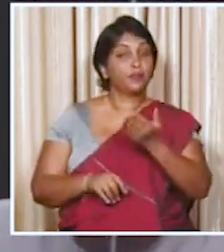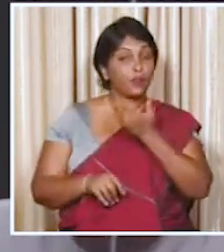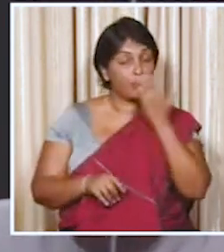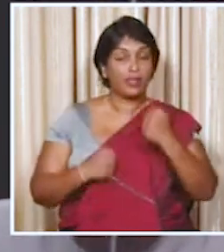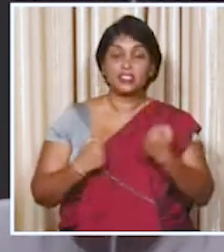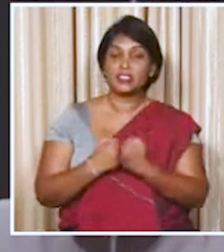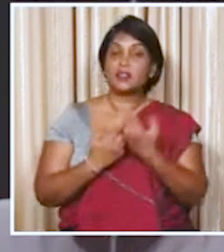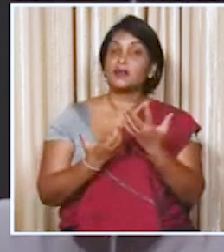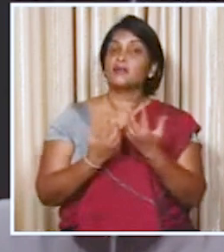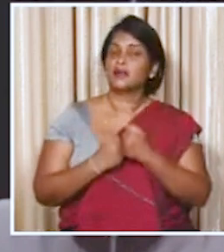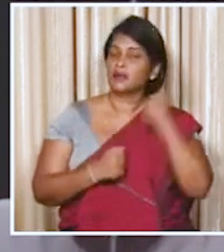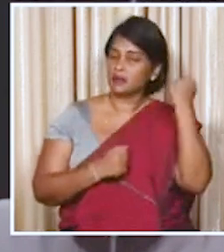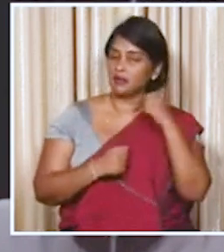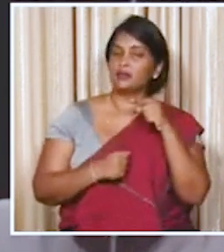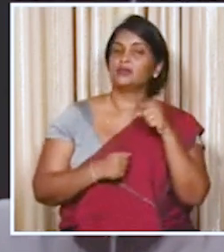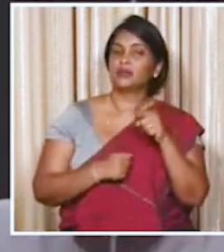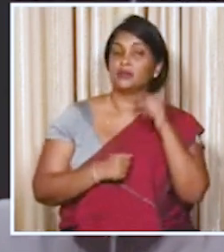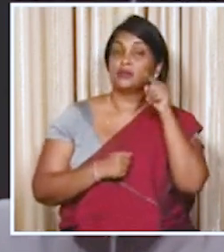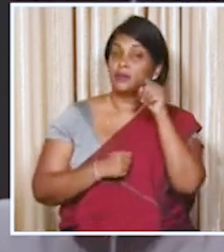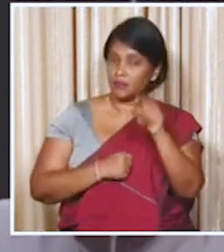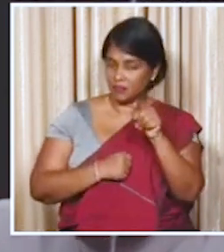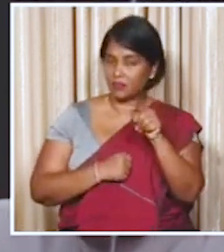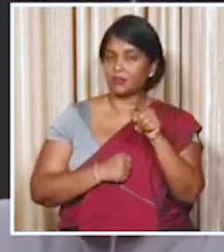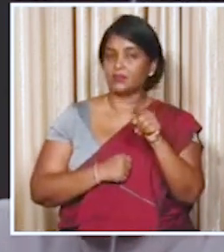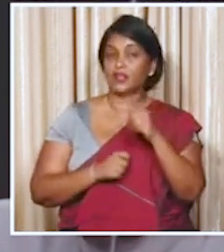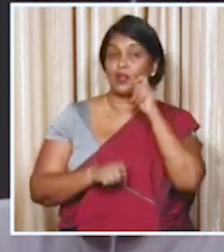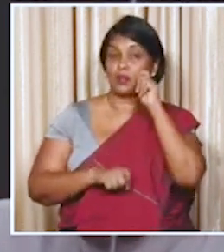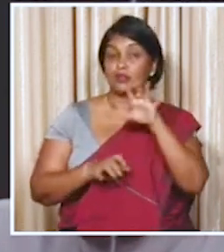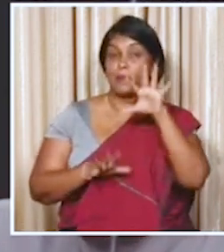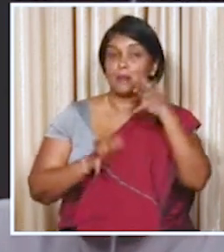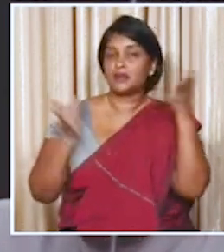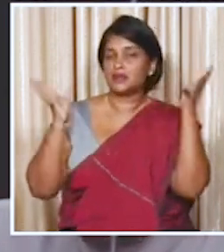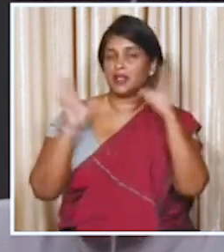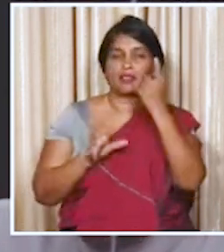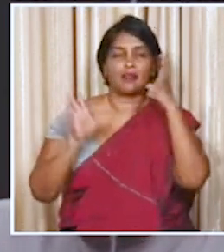අභියෝගය බාරගෙන රැස්වීම කරන්න ඔබතුමියලට මිනිස්සු 500ක් 1000ක් ගේන්න බෑ. බොහොම ස්තුතියි.